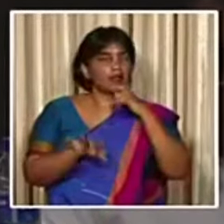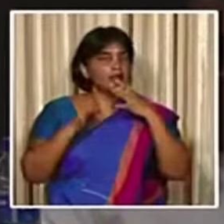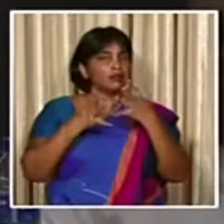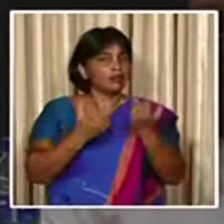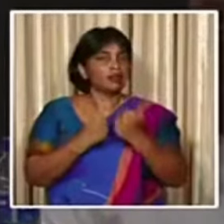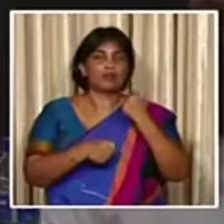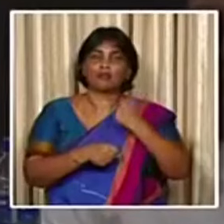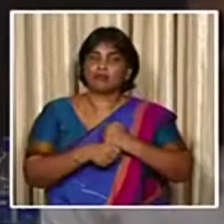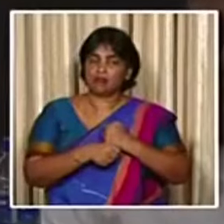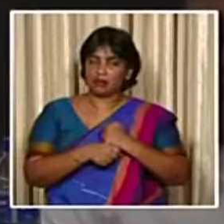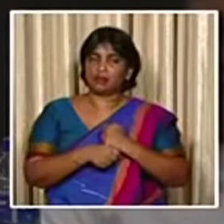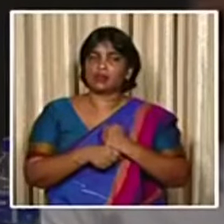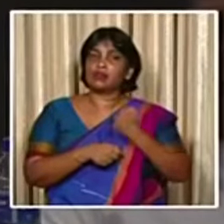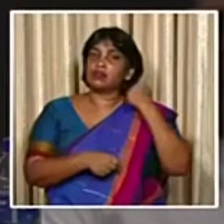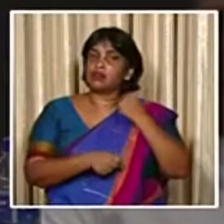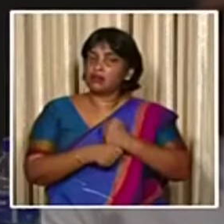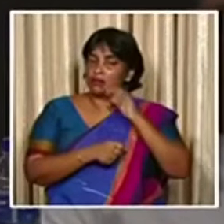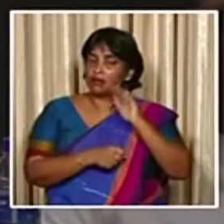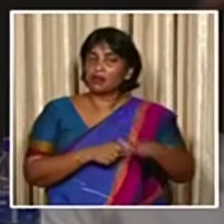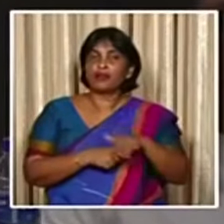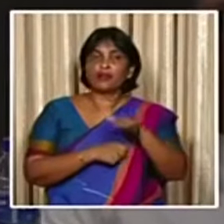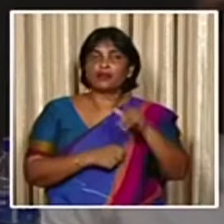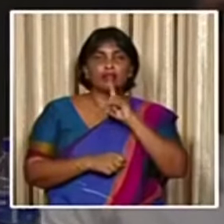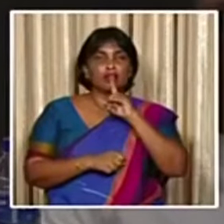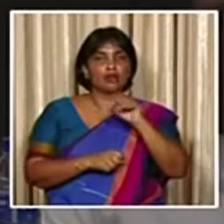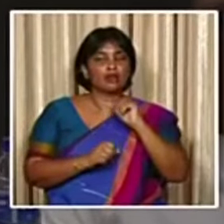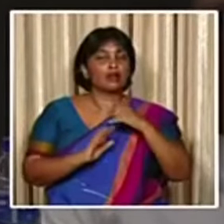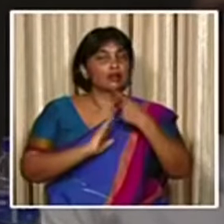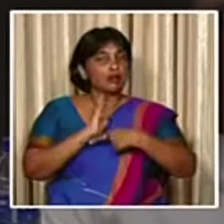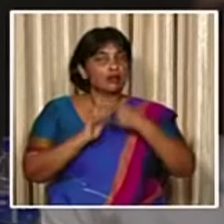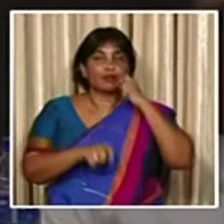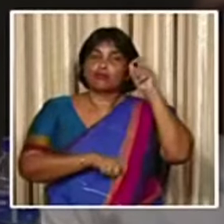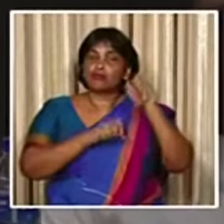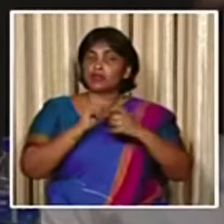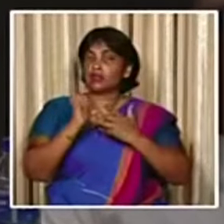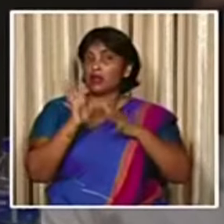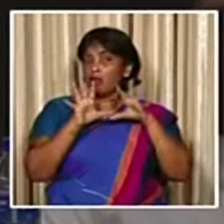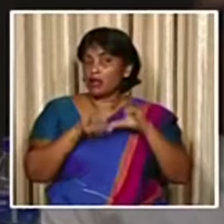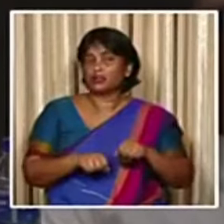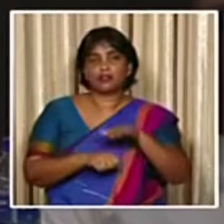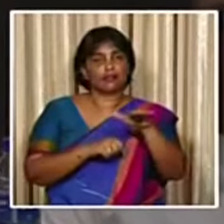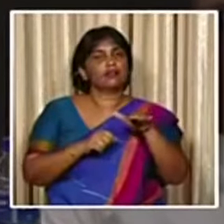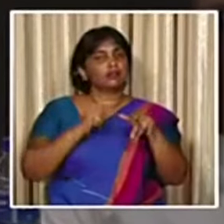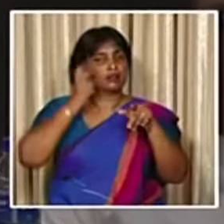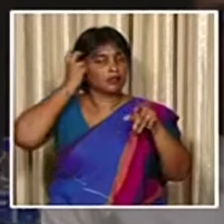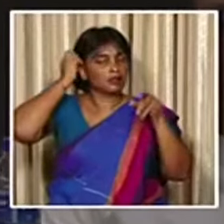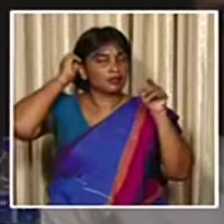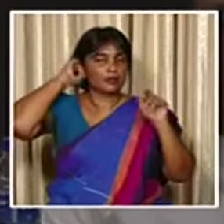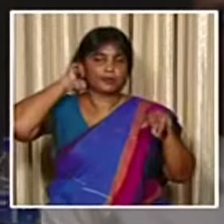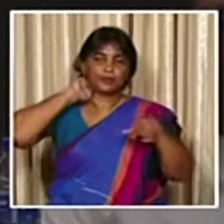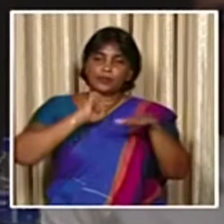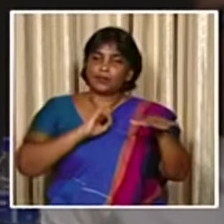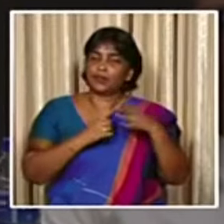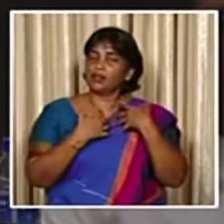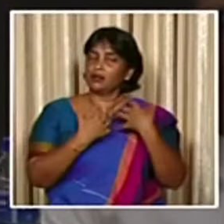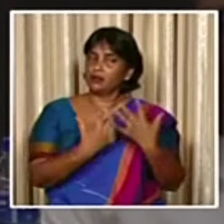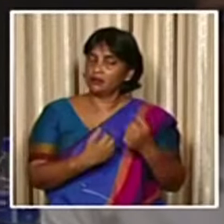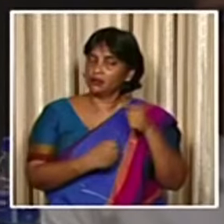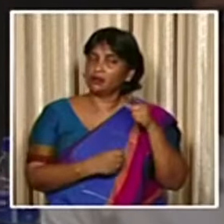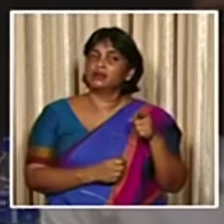ටික අරන් තියෙන්නේ රජෙන්. රජයේ ඉඩම් කියන්නේ මොනවද? මේ රටේ ජනතාවට අයිති ඉඩම්. එතකොට මේ ඉඩම් වලින්